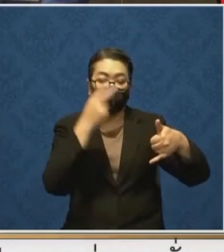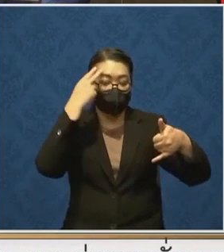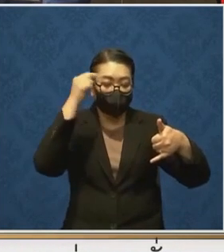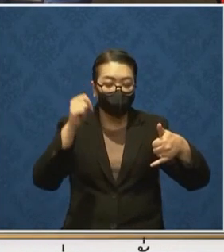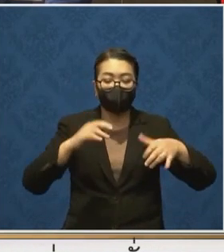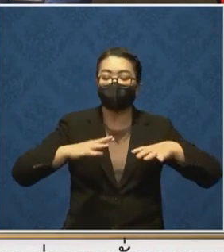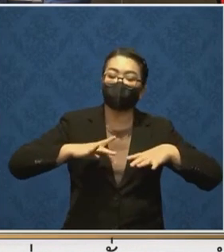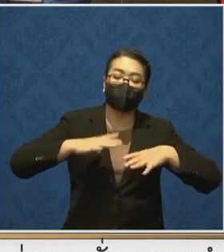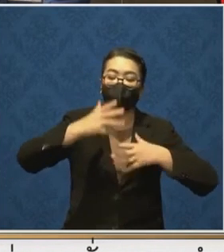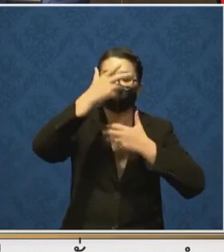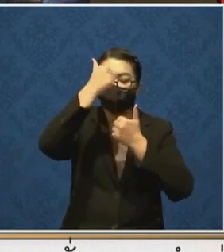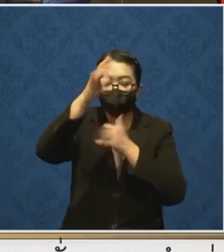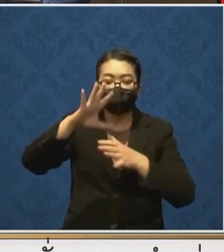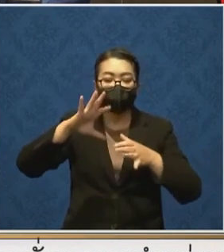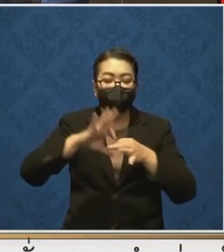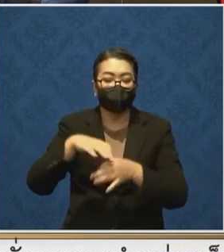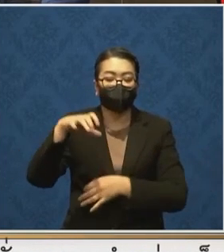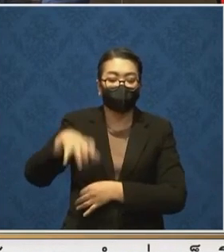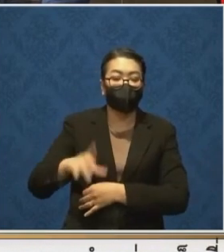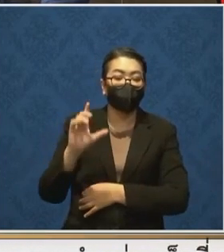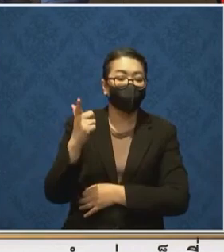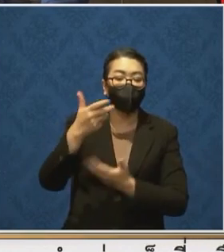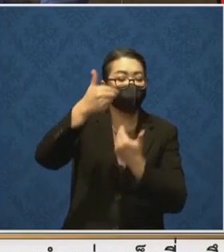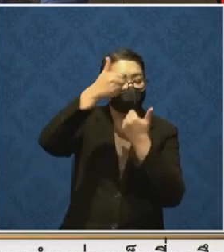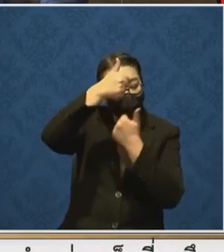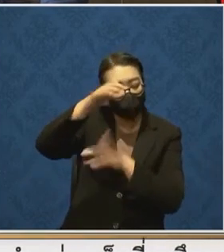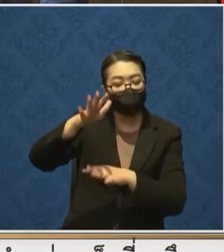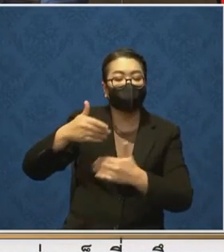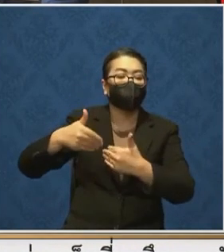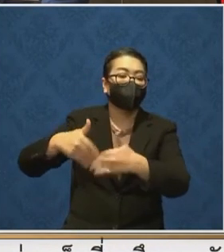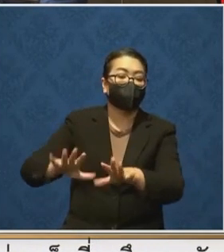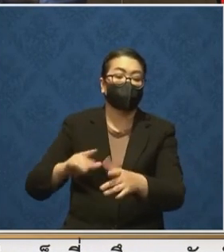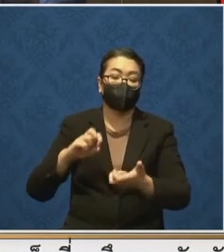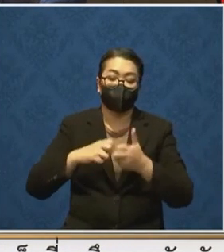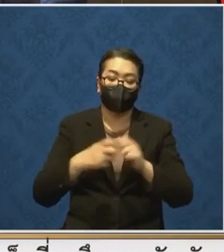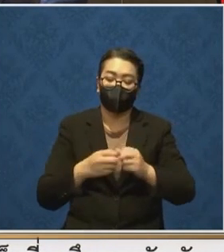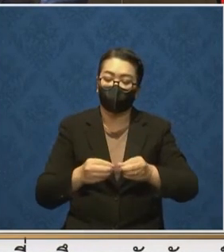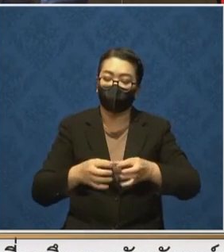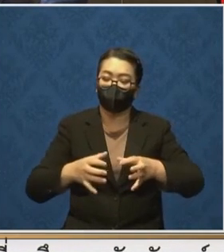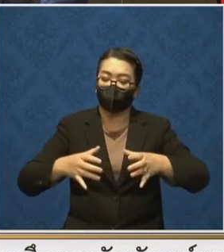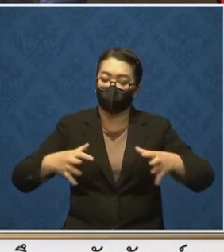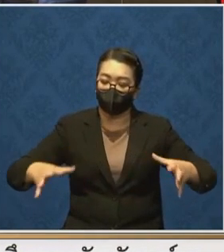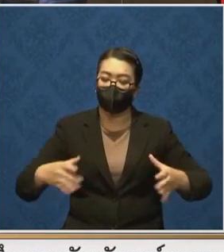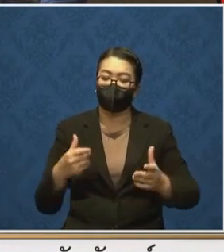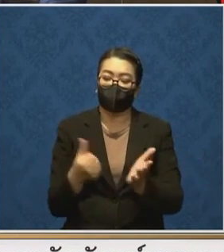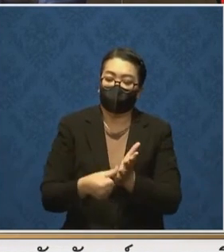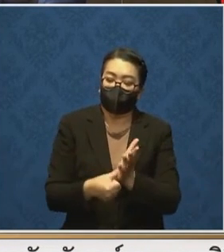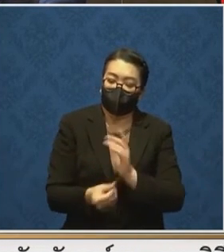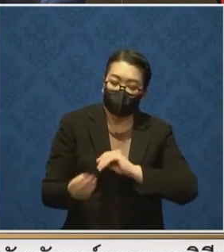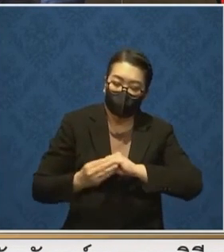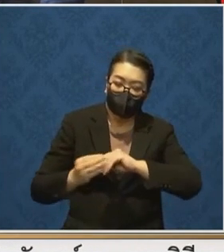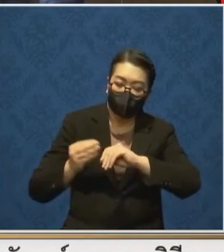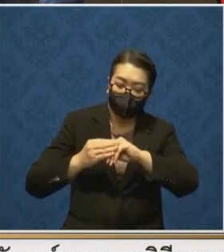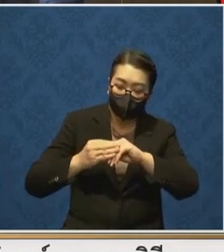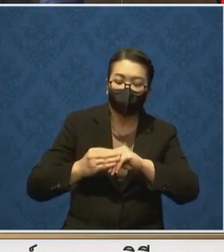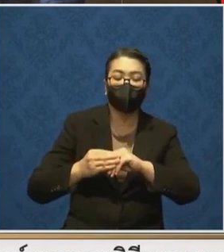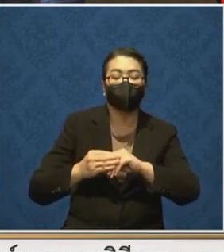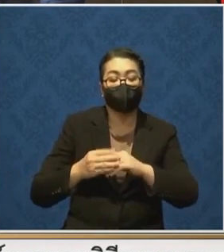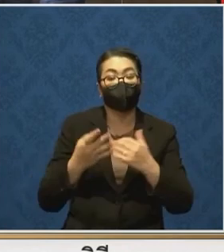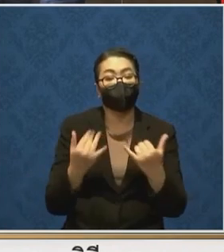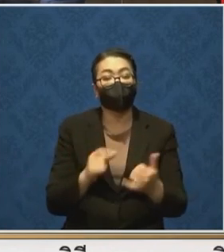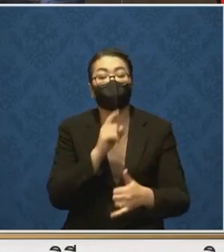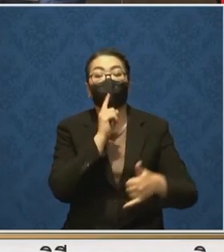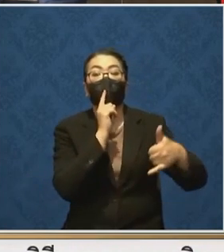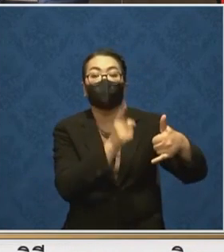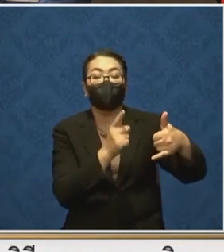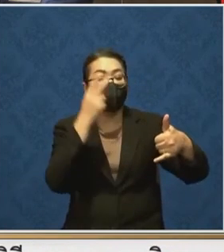เฉยตออกการแ้ปัหาเรื่องเหทองคาราปลอยจนปญหาขยายวงกวาง และทัฤรยิขึ้นที่ฉักลาวหาวพ